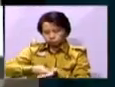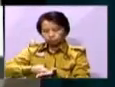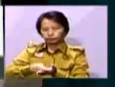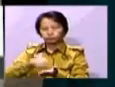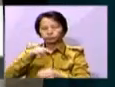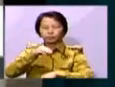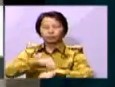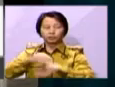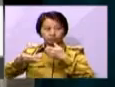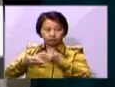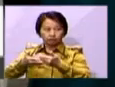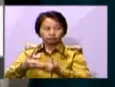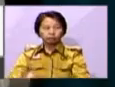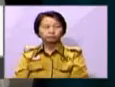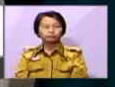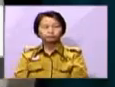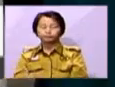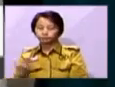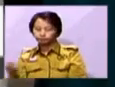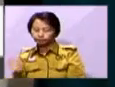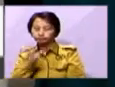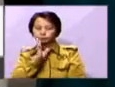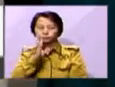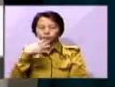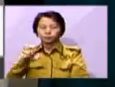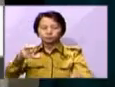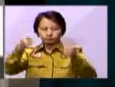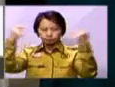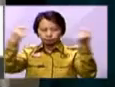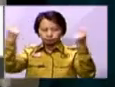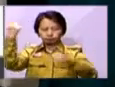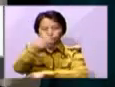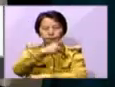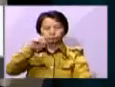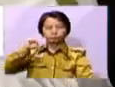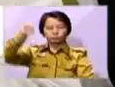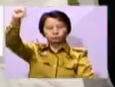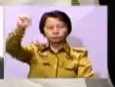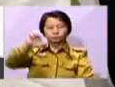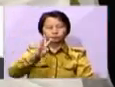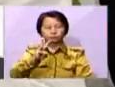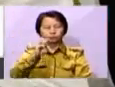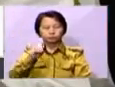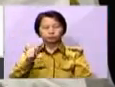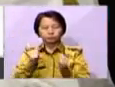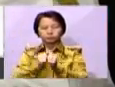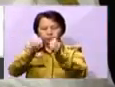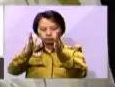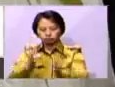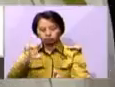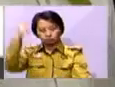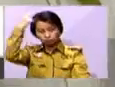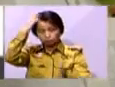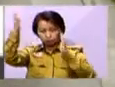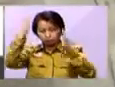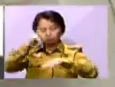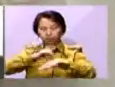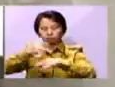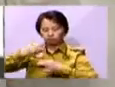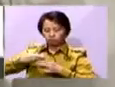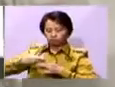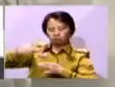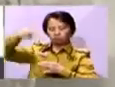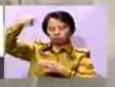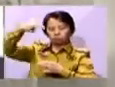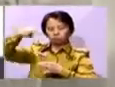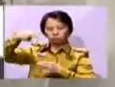terdekat ini. Beliau menyatakannya selepas melancarkan sambutan Hari Kebangsaan ke-60 bersama Jemaah Haji Malaysia di Hotel Land